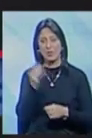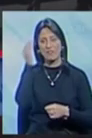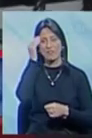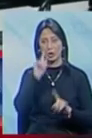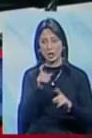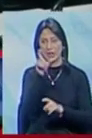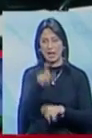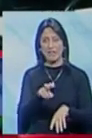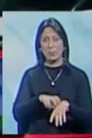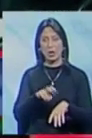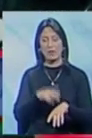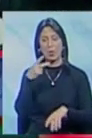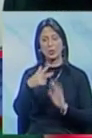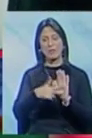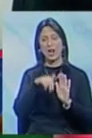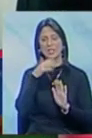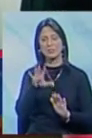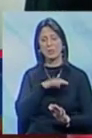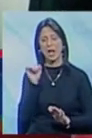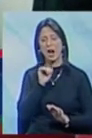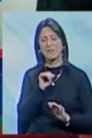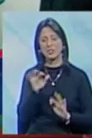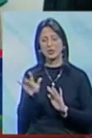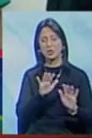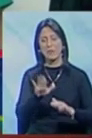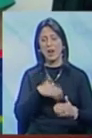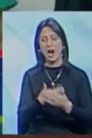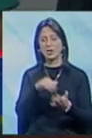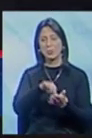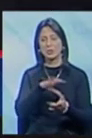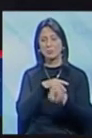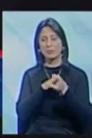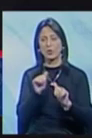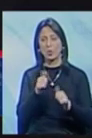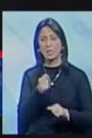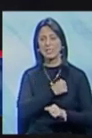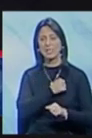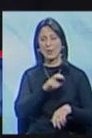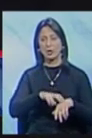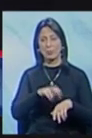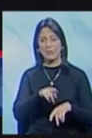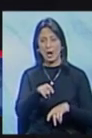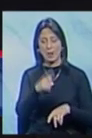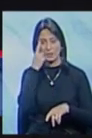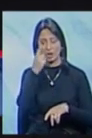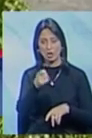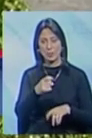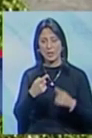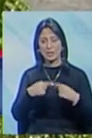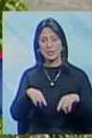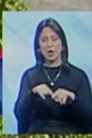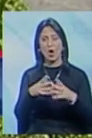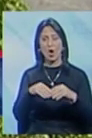თითქოს დაკავებული ექიმი 2008 წლის აგვისტოს მოვლენებში აქტიურად მონაწილეობდა როგორც სამხედრო ექიმი, ამ ცნობას დაკავებულის